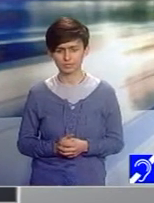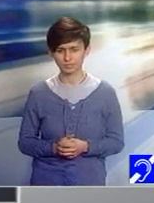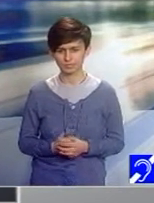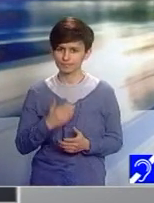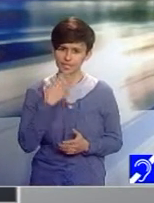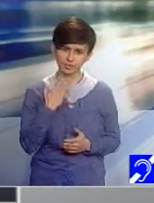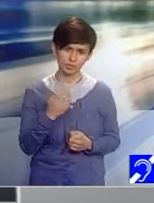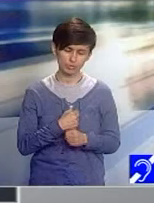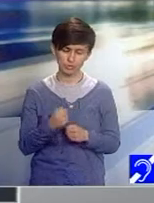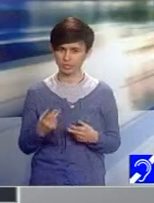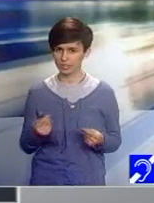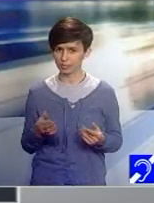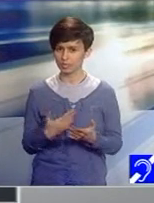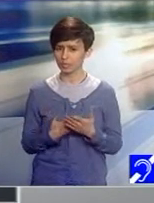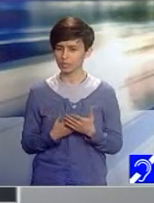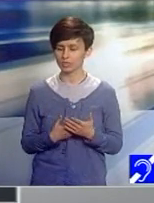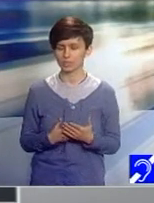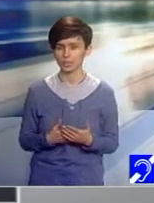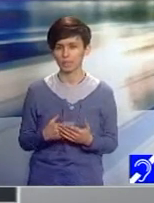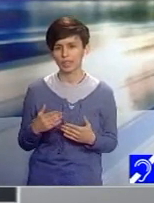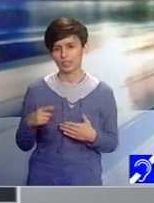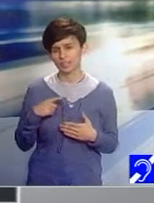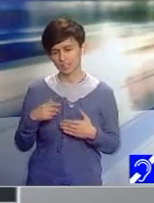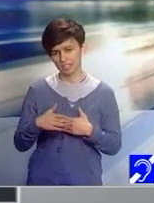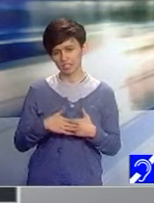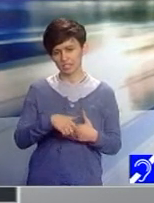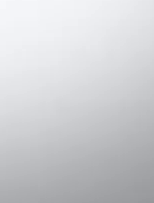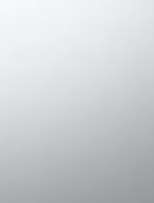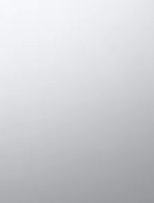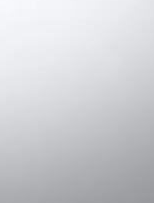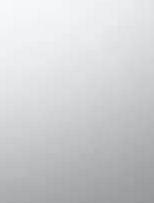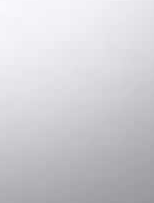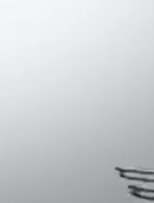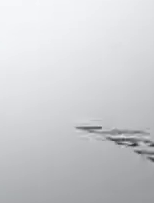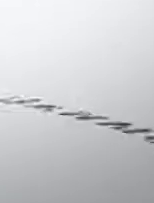mari. Mulțumim foarte mult pentru că ați fost alături de noi, Dana Bartoliș.